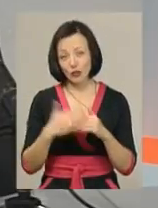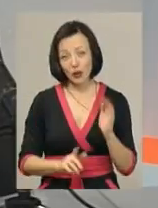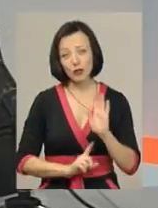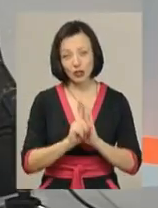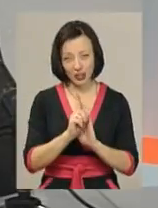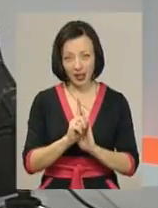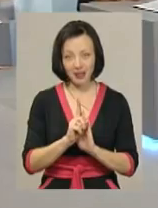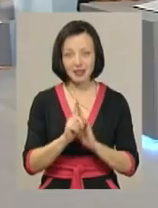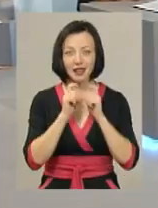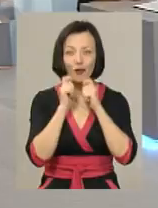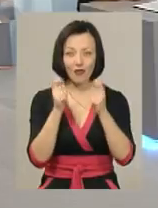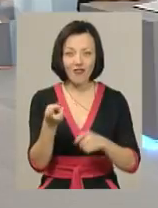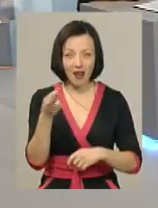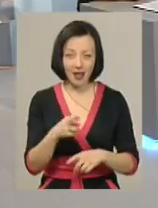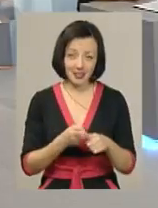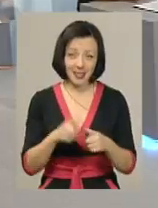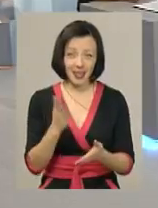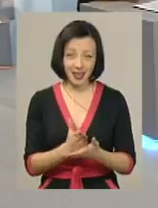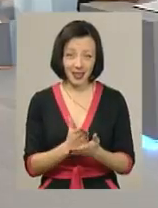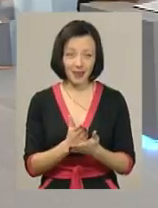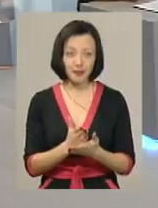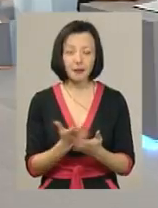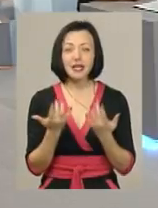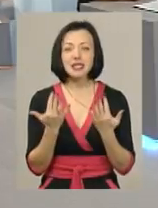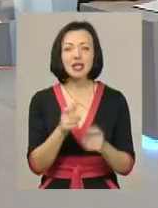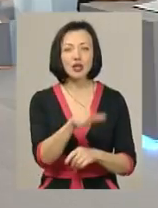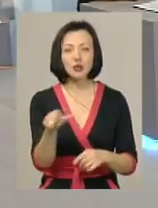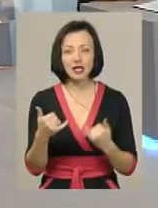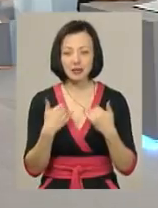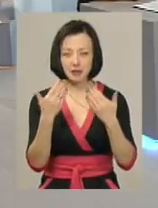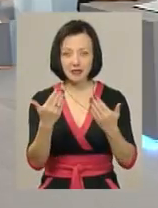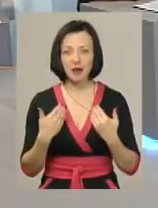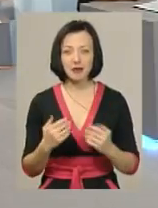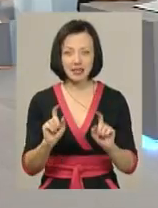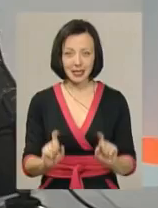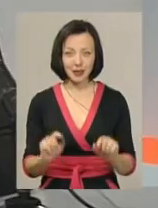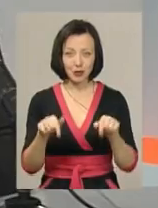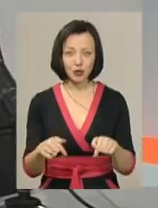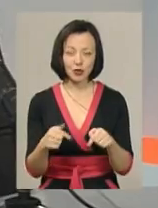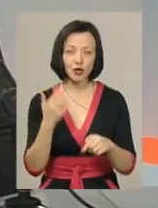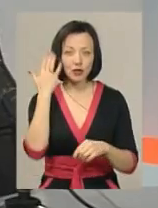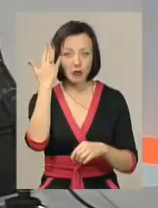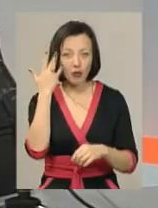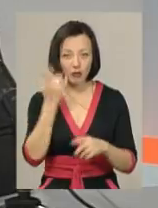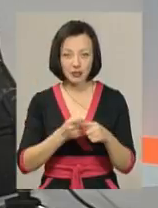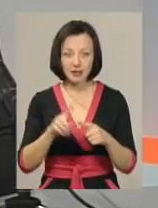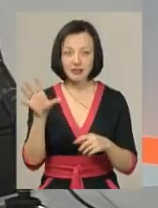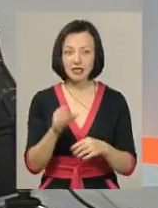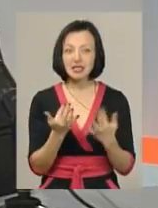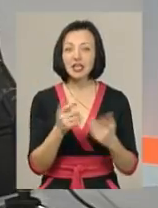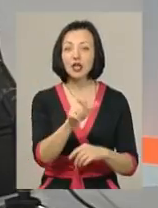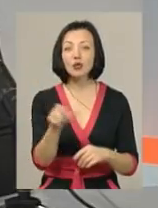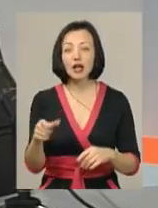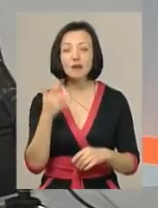починається дарування Оце і є дарування скільки людей зараз от ми з вами сидимо тут розмірковуємо про це все А скільки